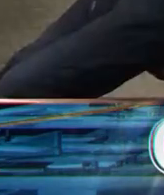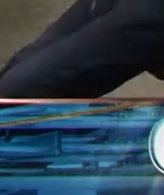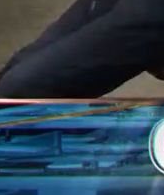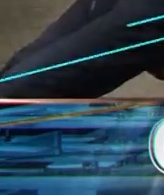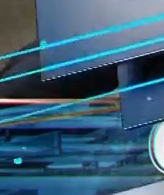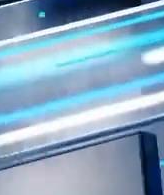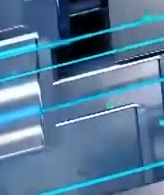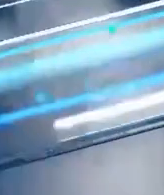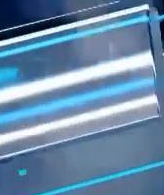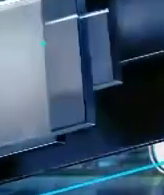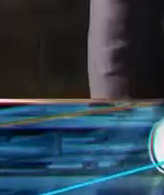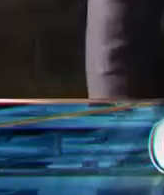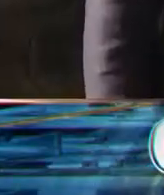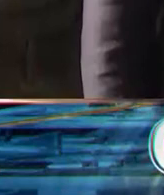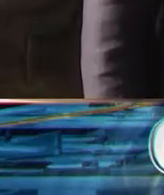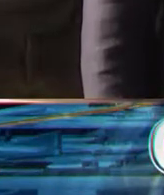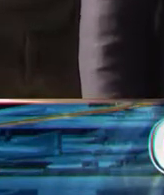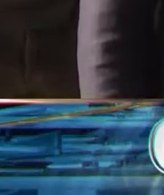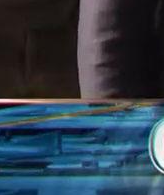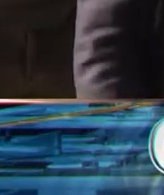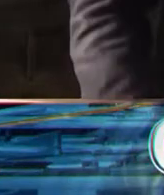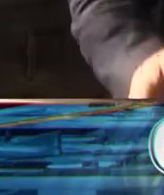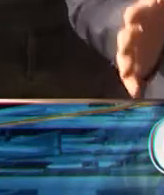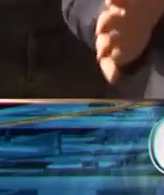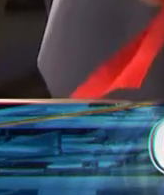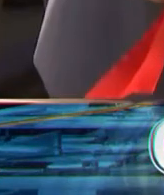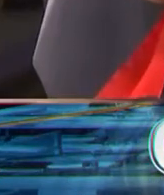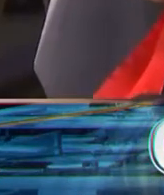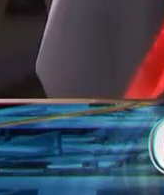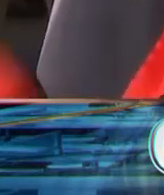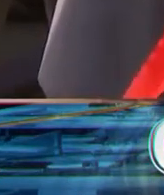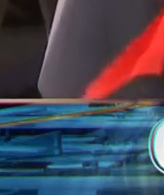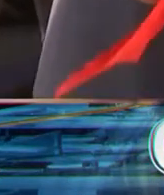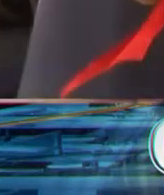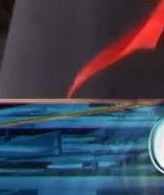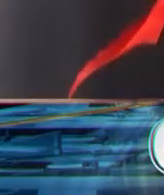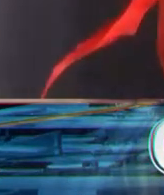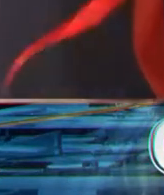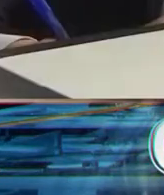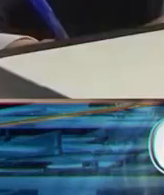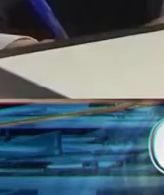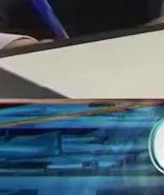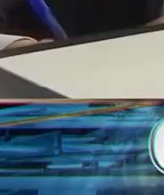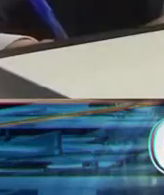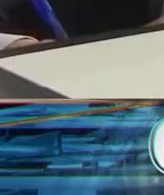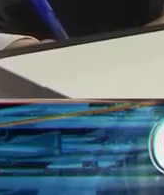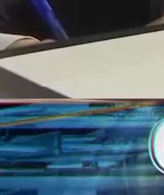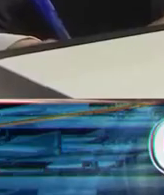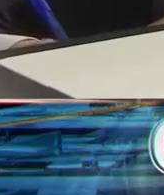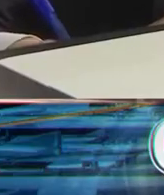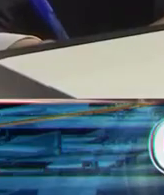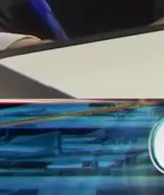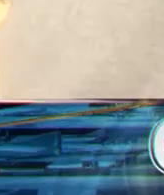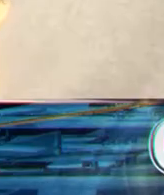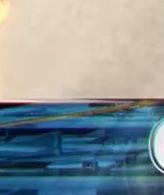«Jazz Project». За консультацией и советом. Консалтинг-центр для молодежи начал работу в Талдыкургане. Проект